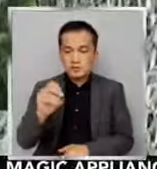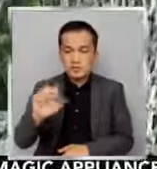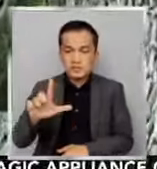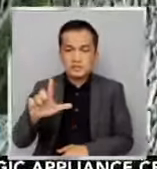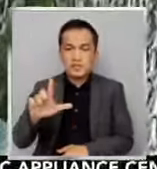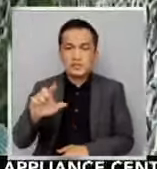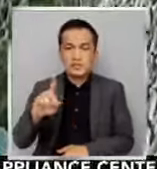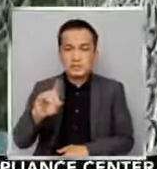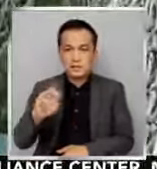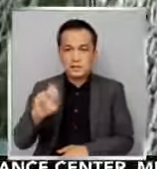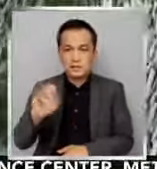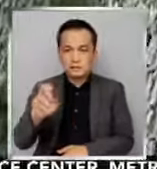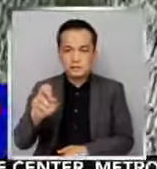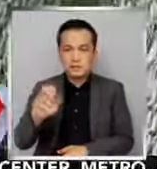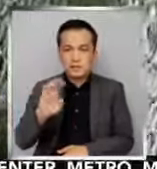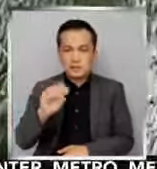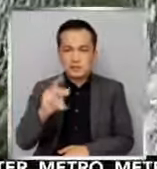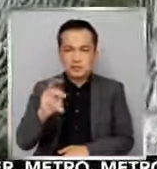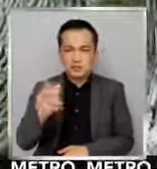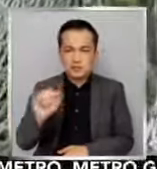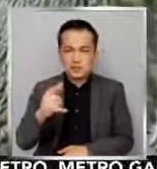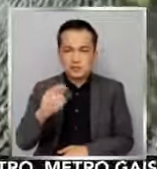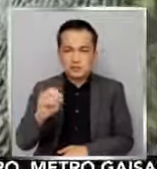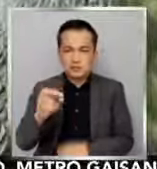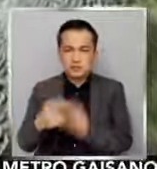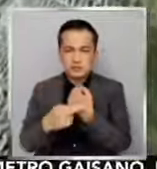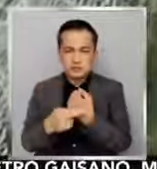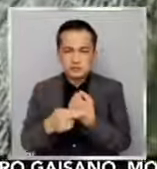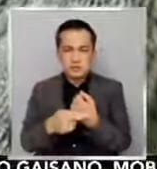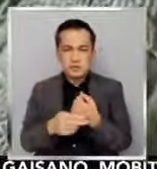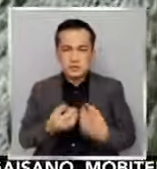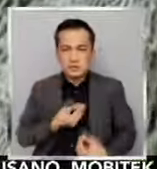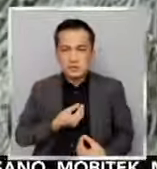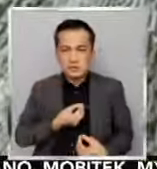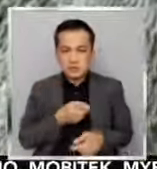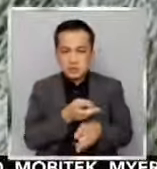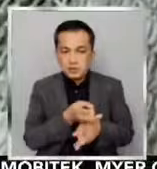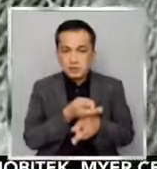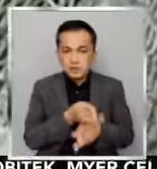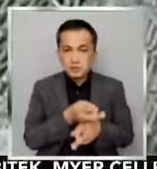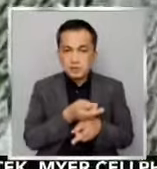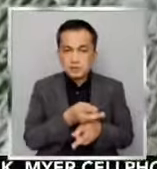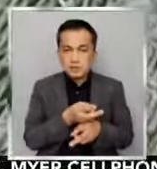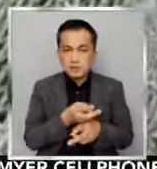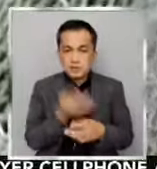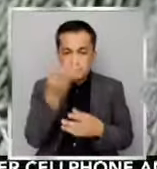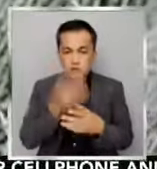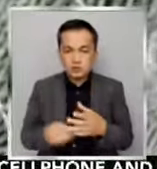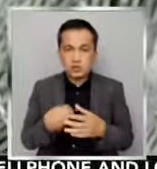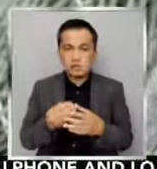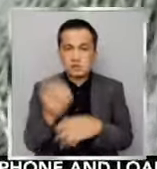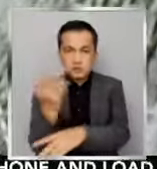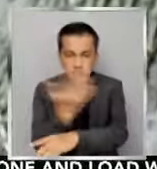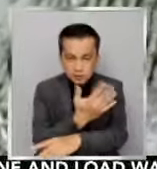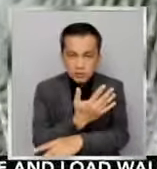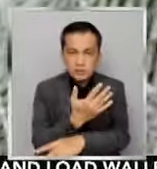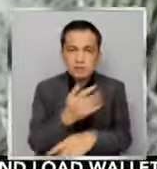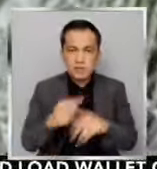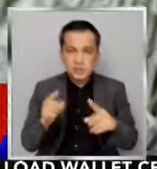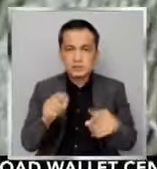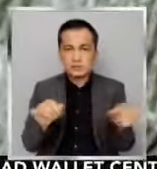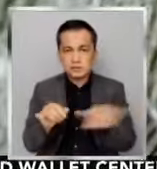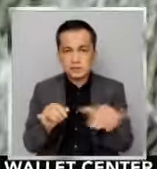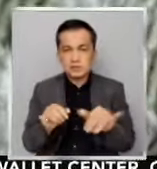Geo-Reserve, nangangamba ang mga kasalukuyang nangangalaga dito, hindi lamang sa pagkawala ng kalikasan, kundi pati na rin ng